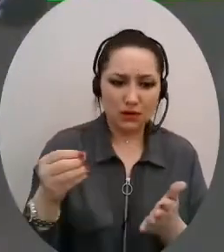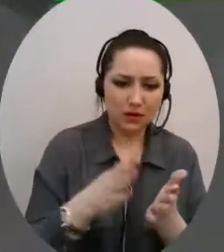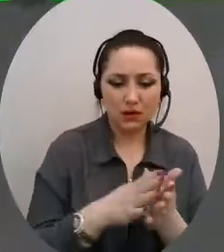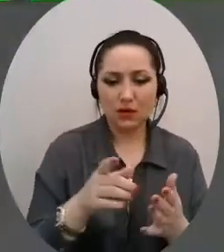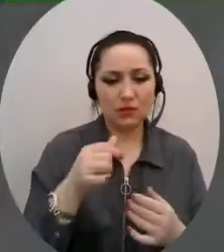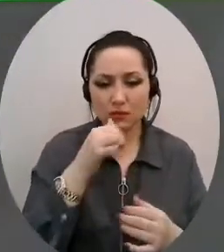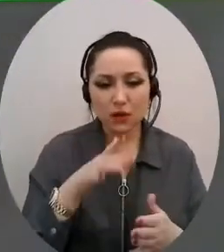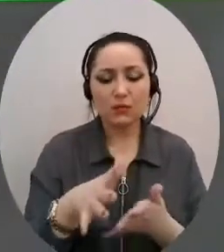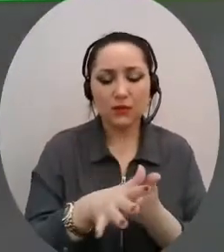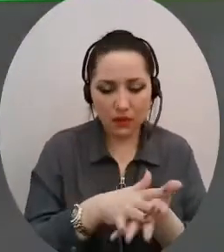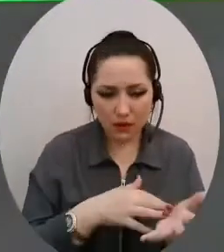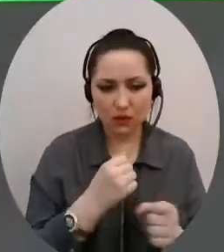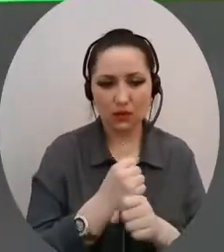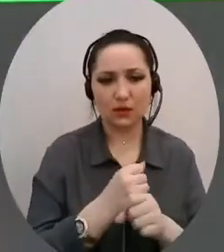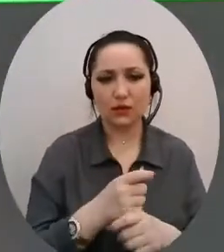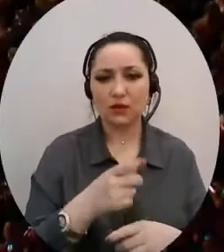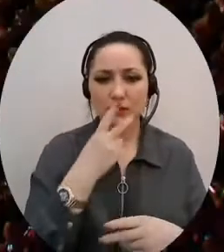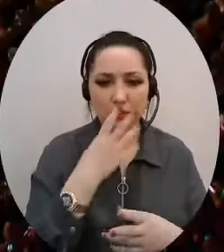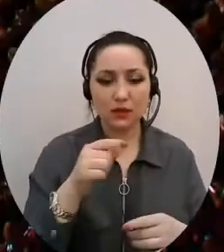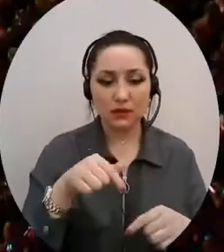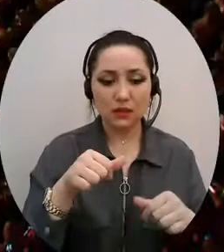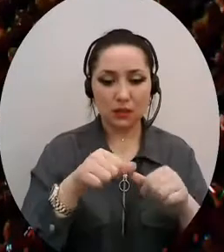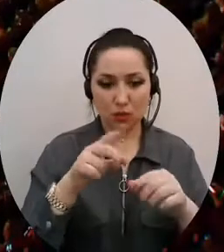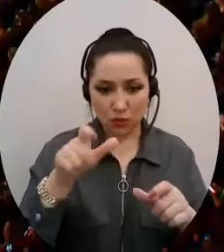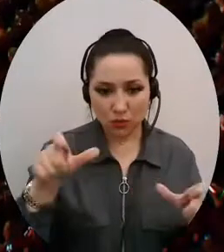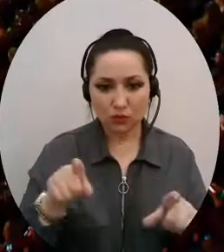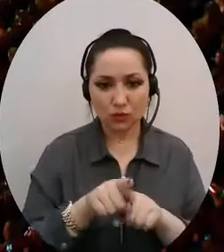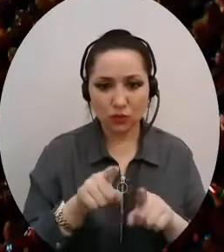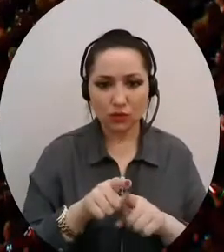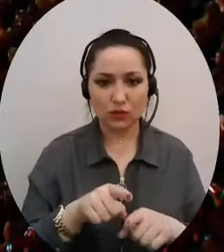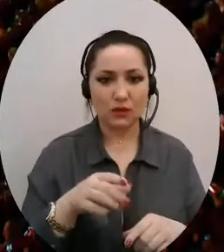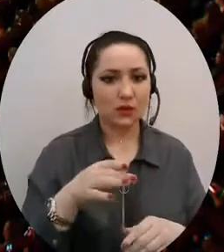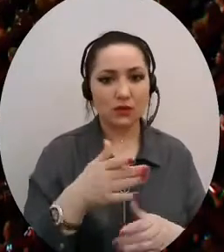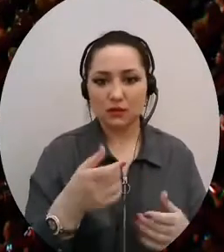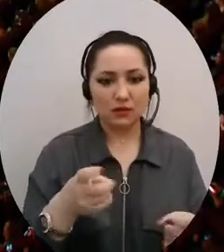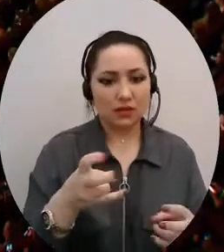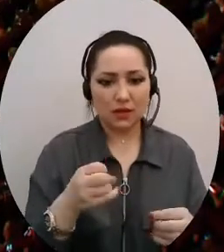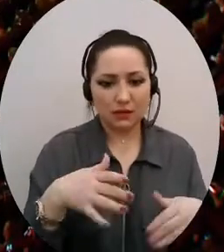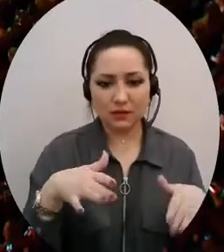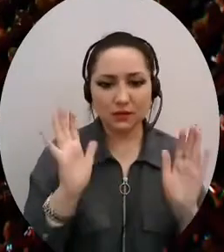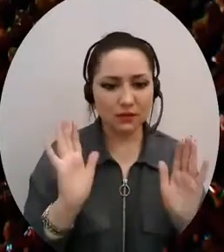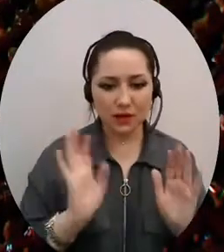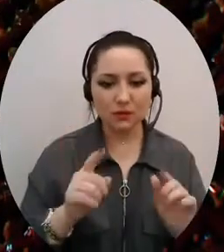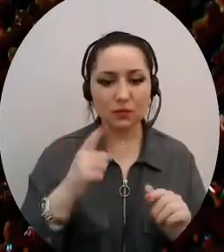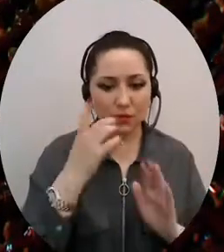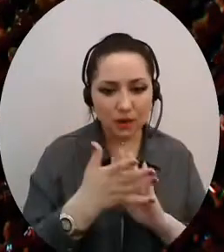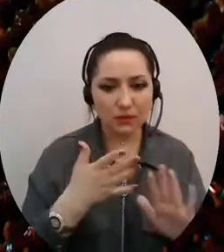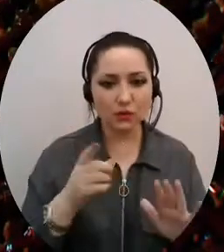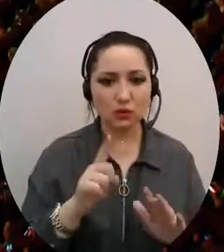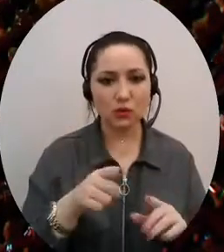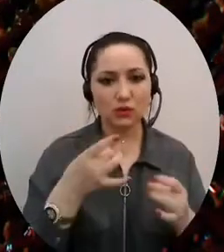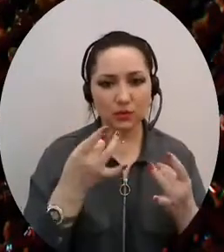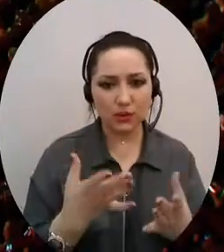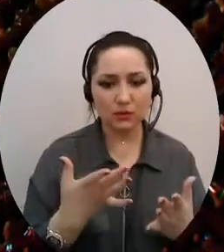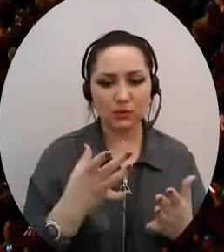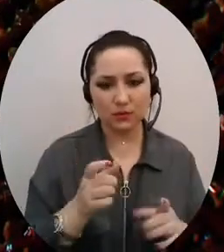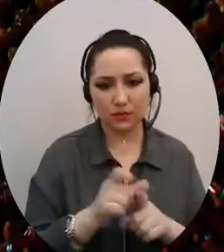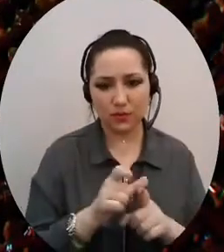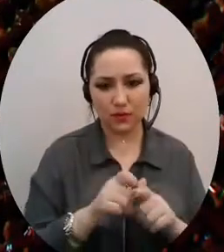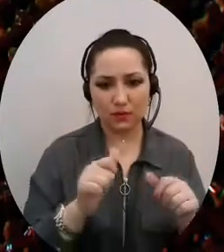сцену, которые пилотируют, несмотря ни на что. И люди, которые просто не сдались. Поймите эту очень простую формулу